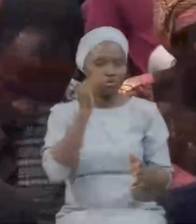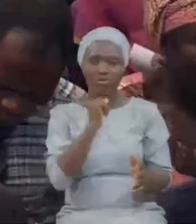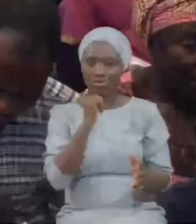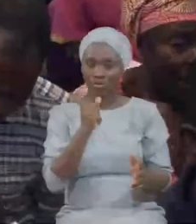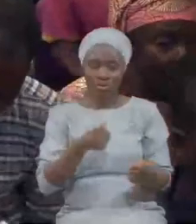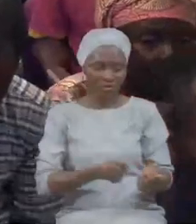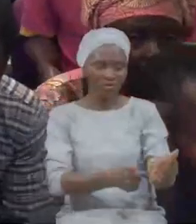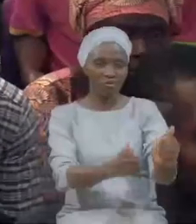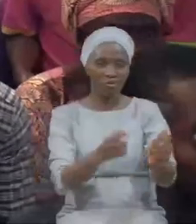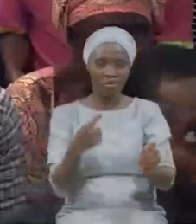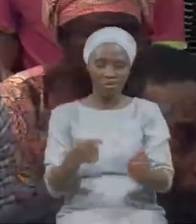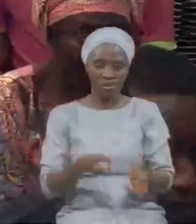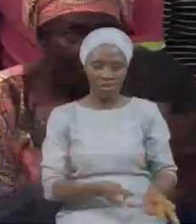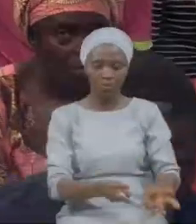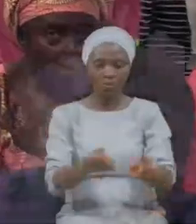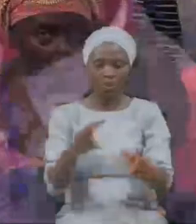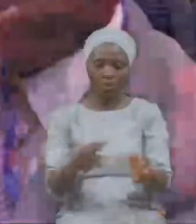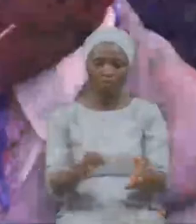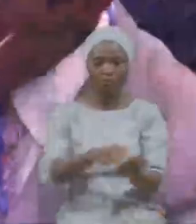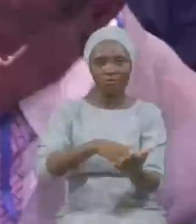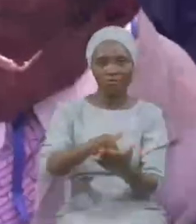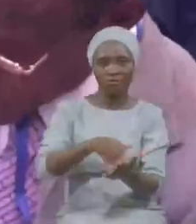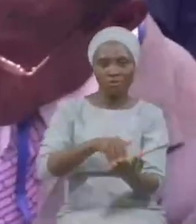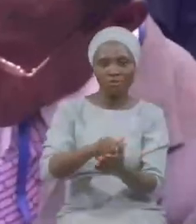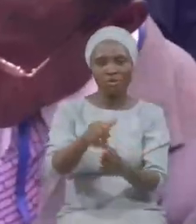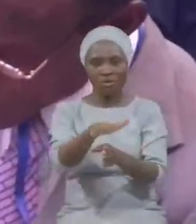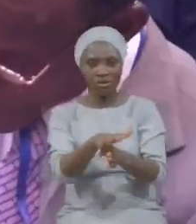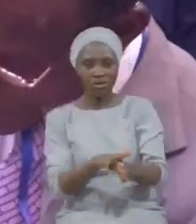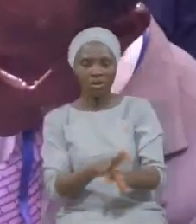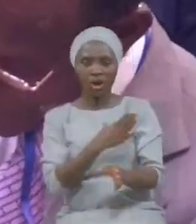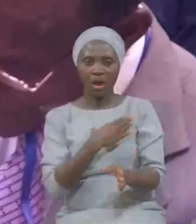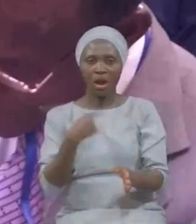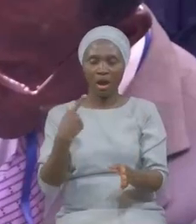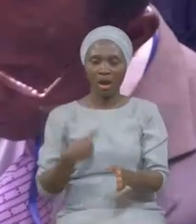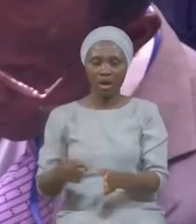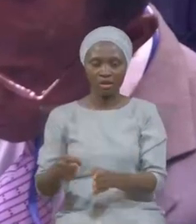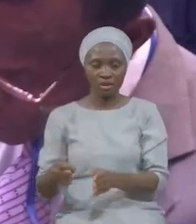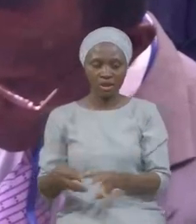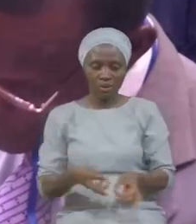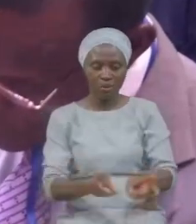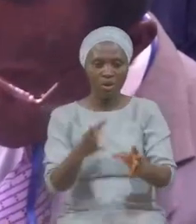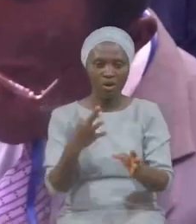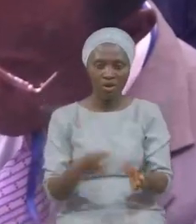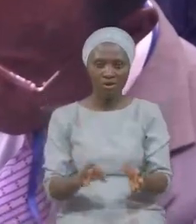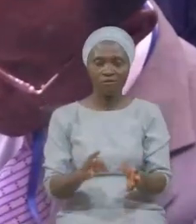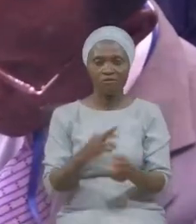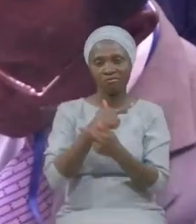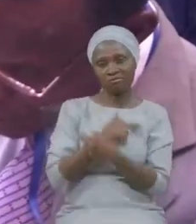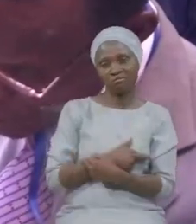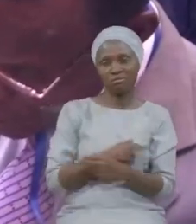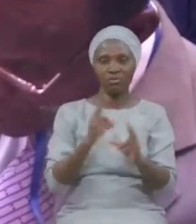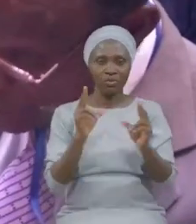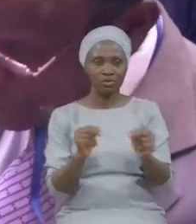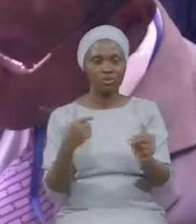pas emprunter la voie de l'aise, la voie de liberté. Il dit